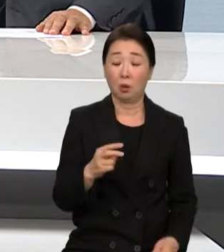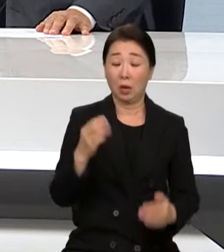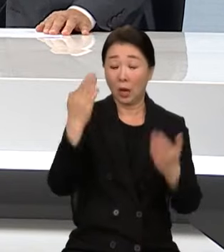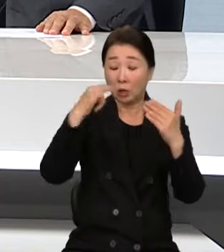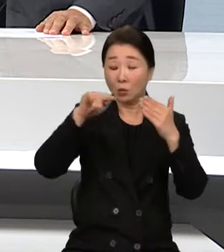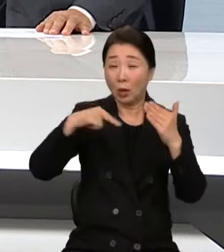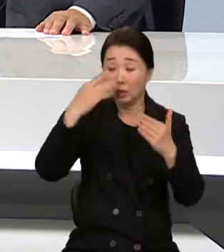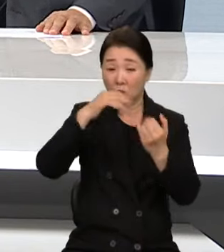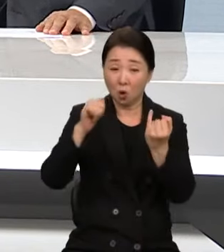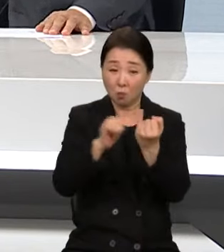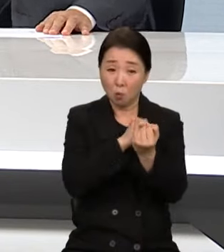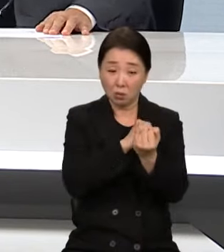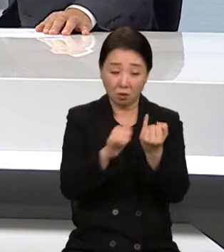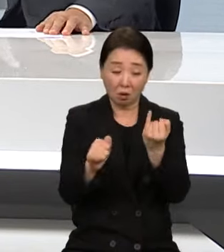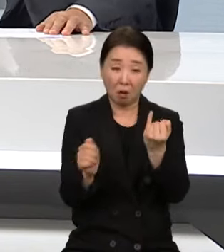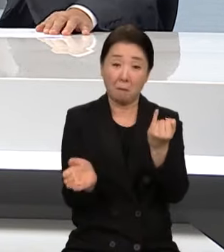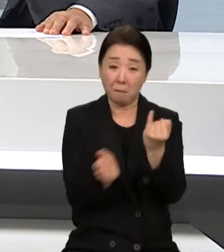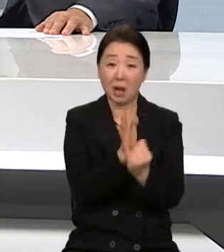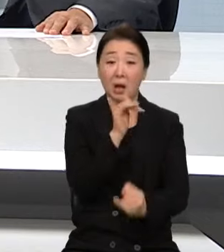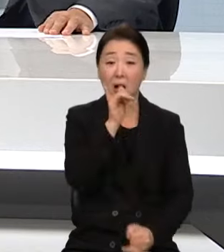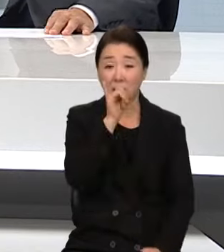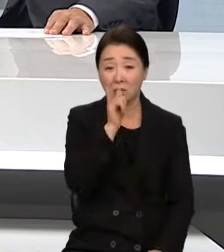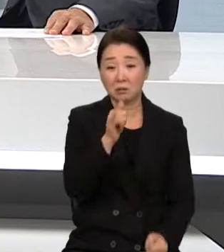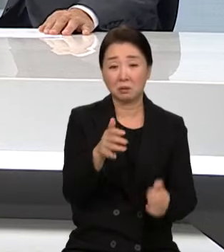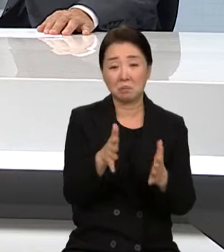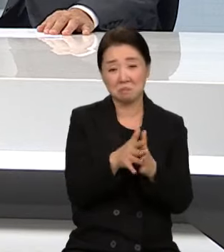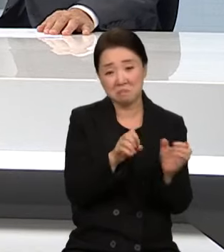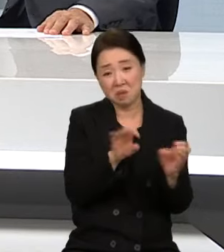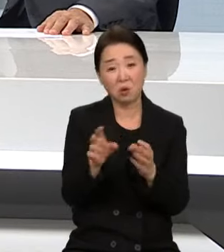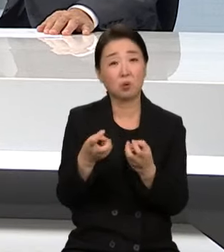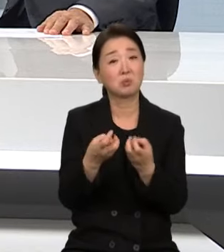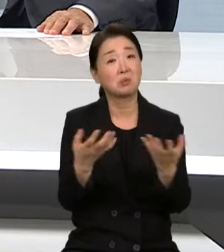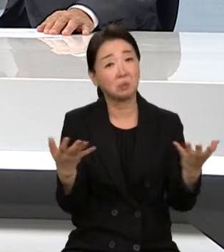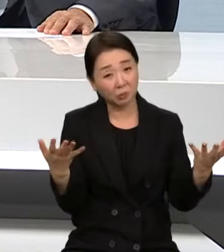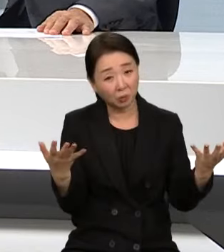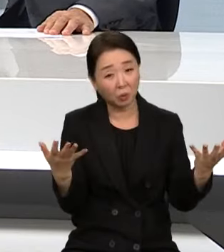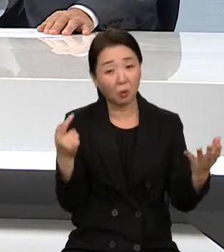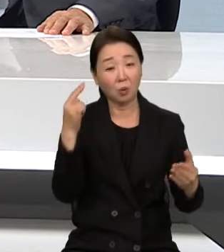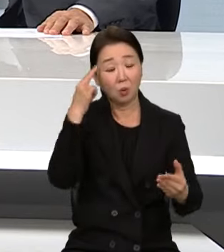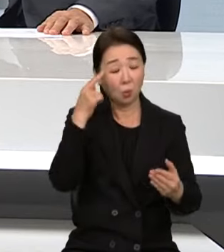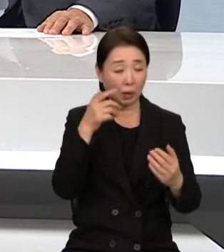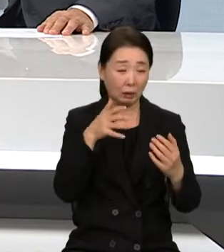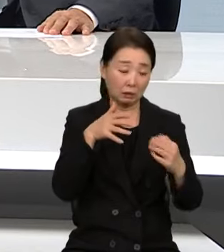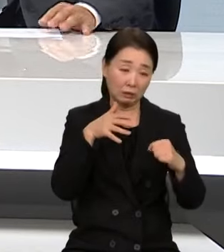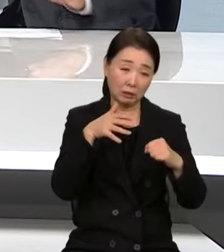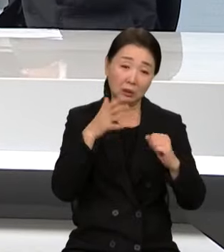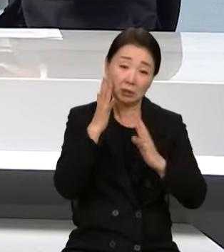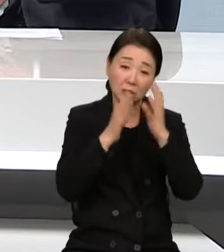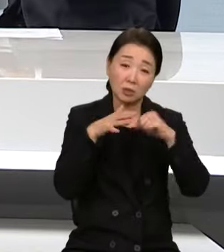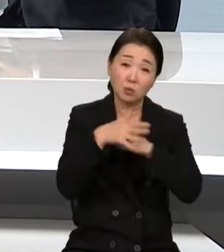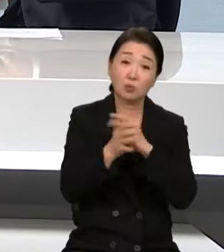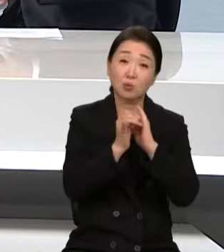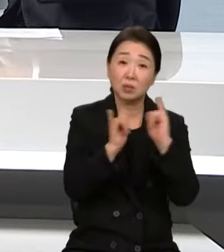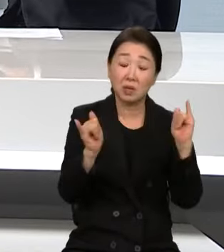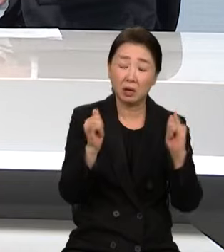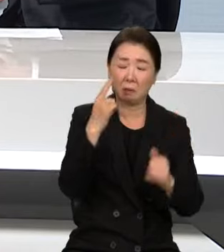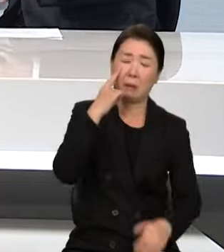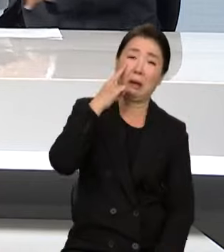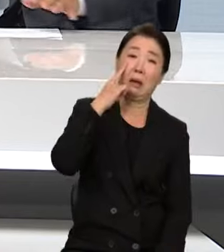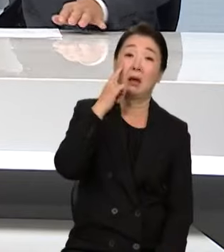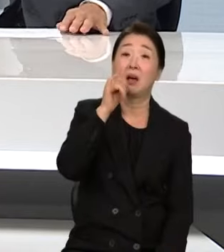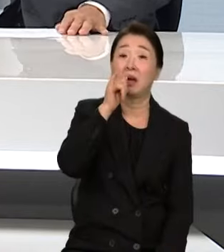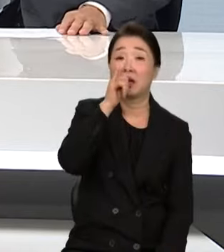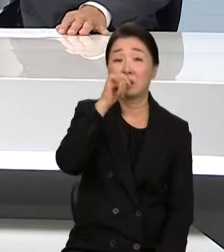늘고 있기 때문에 폐기하는 데는 어쩔 수 없어라고 지적을 한 겁니다 다시 말해서 채식주의자라는 책이 선정적인 콘텐트는 그